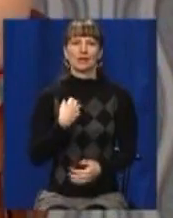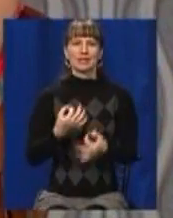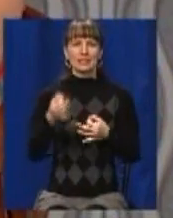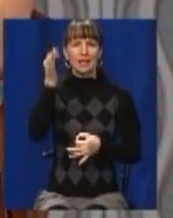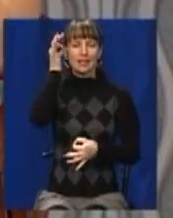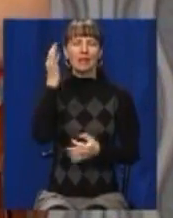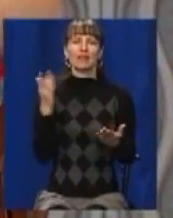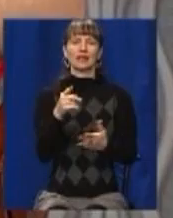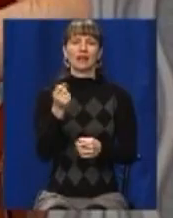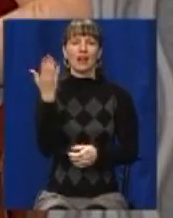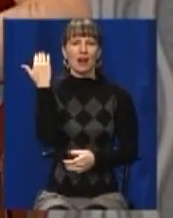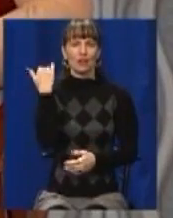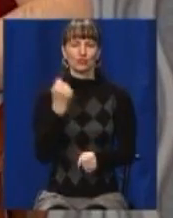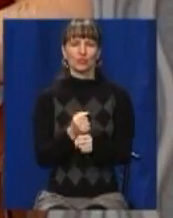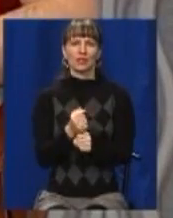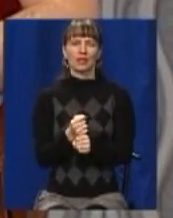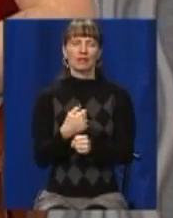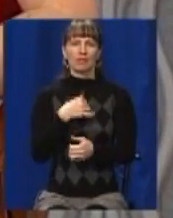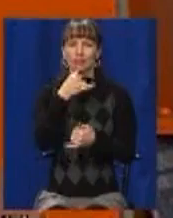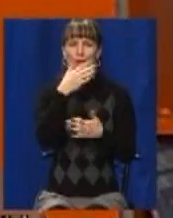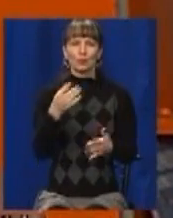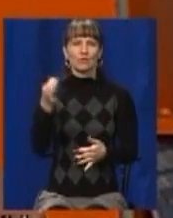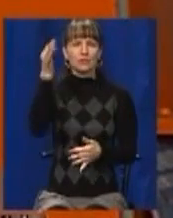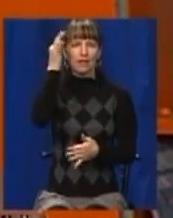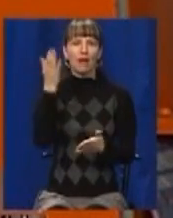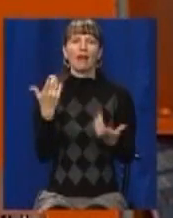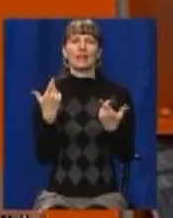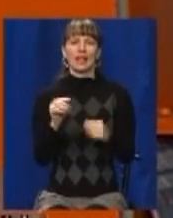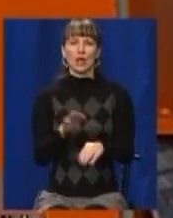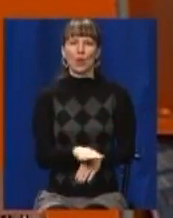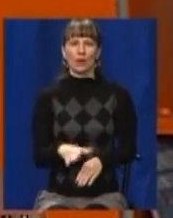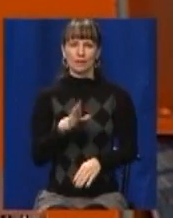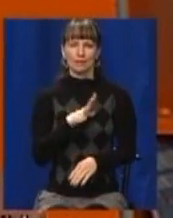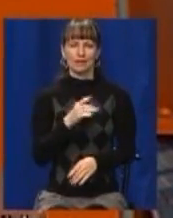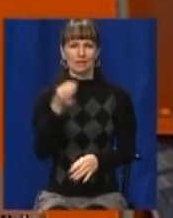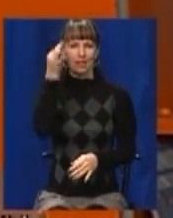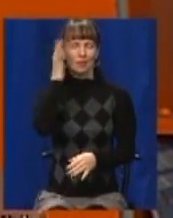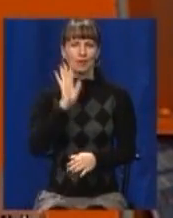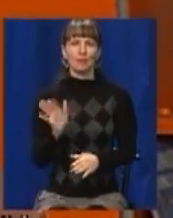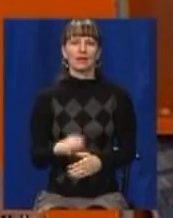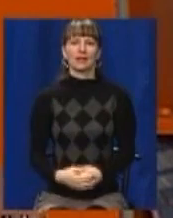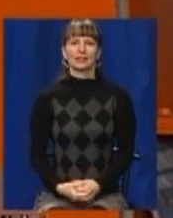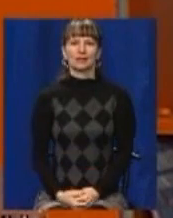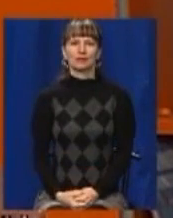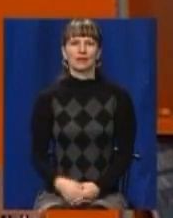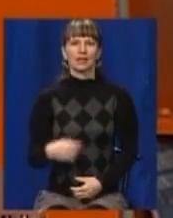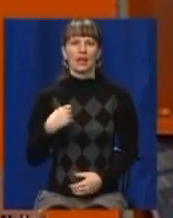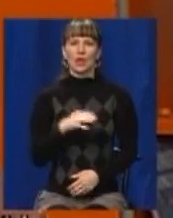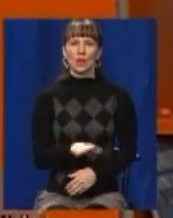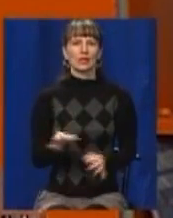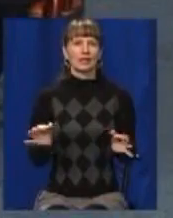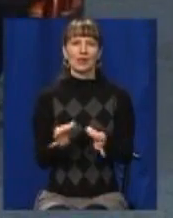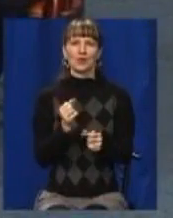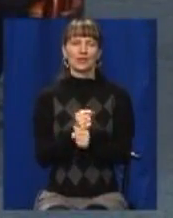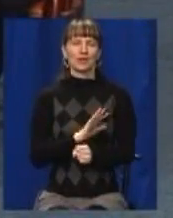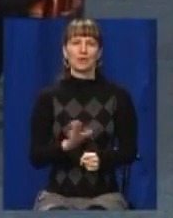як її ліпили раніше в дитинстві, да? Я не можу згадати, а як же ми ноги робили, ти не пам'ятаєш? Ну, я ноги ніколи не робила. От,